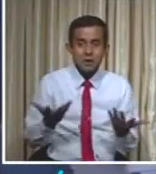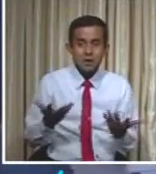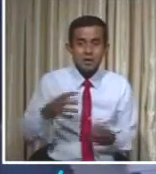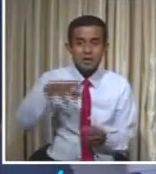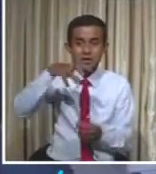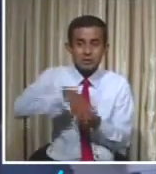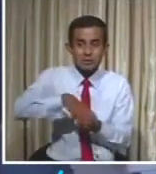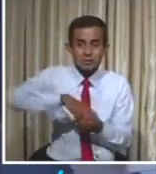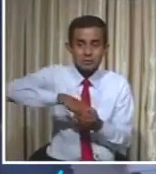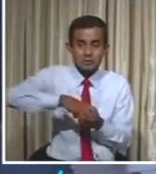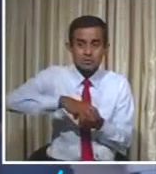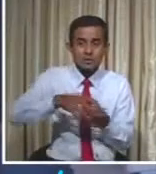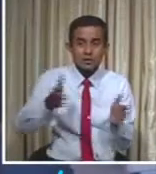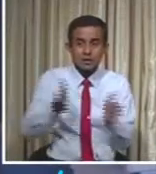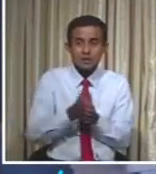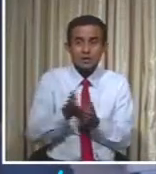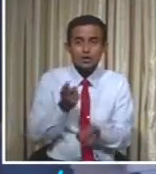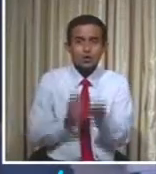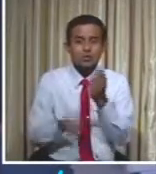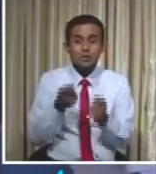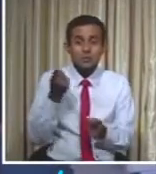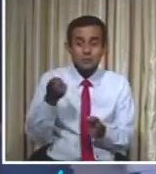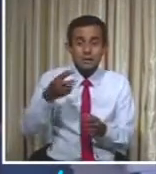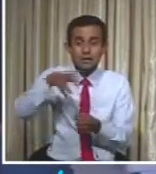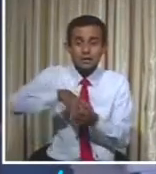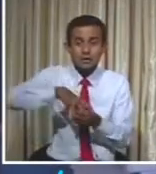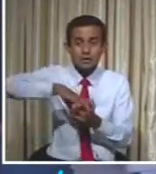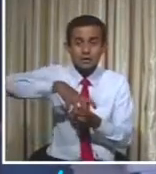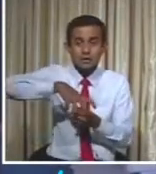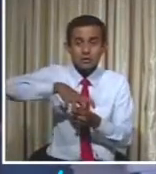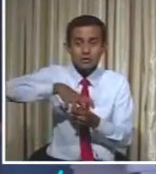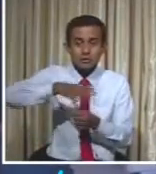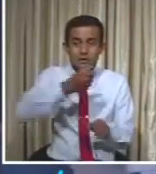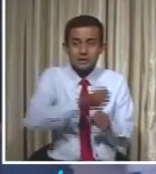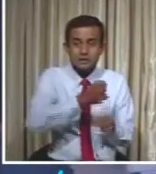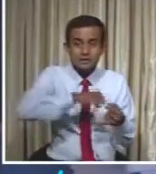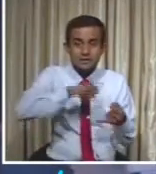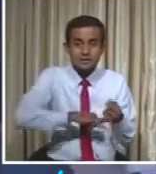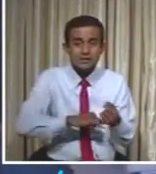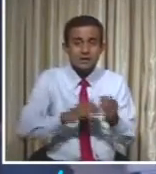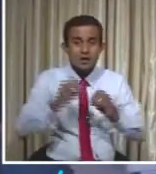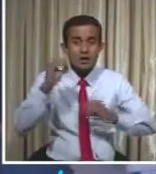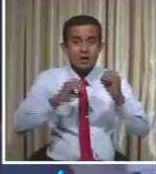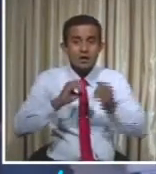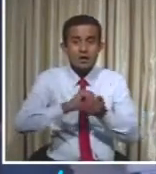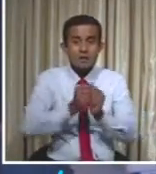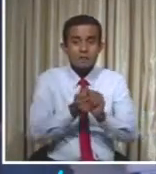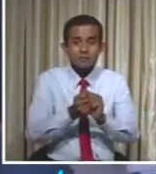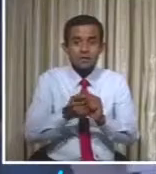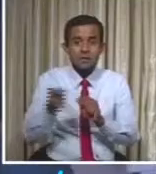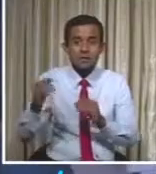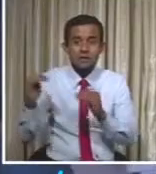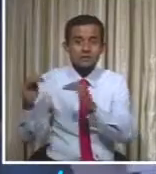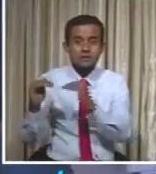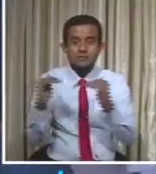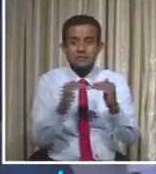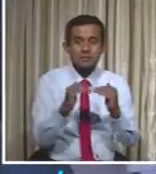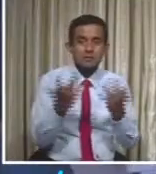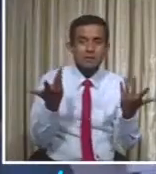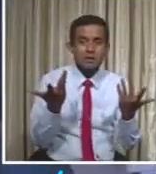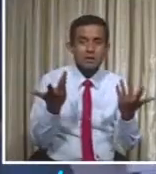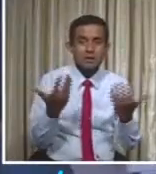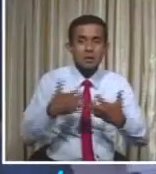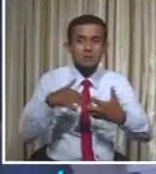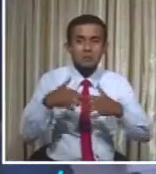ඇතුව තමයි යන්නේ. හැබැයි වෙළඳපළේ තියෙන මේ රෙගියුලේටරය මේ ගෑස් පරිමාවයේ සංයුතිය වෙනස් කිරීමට ගැළපෙන්නේ නැහැ. එතන